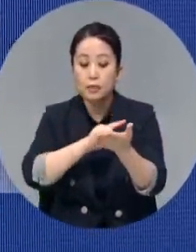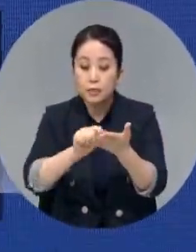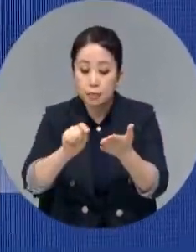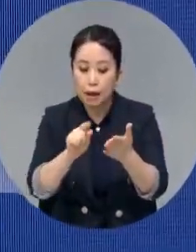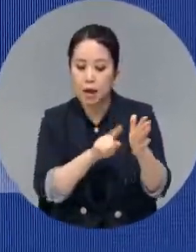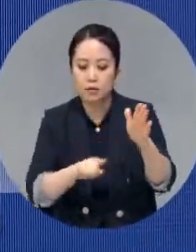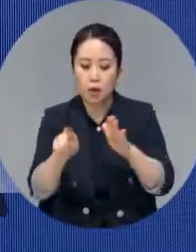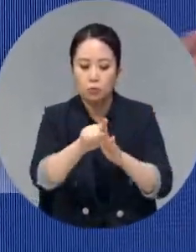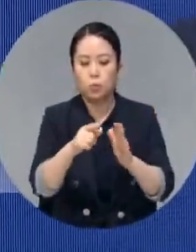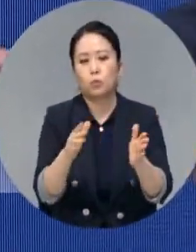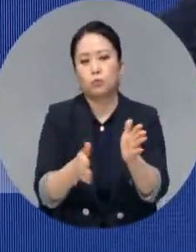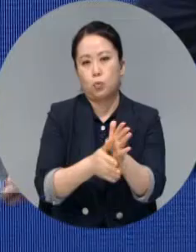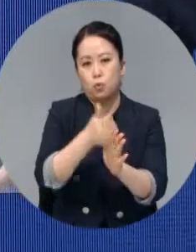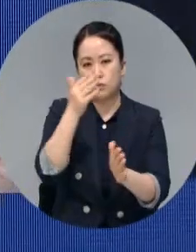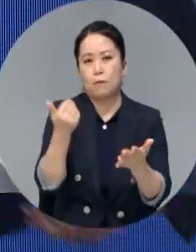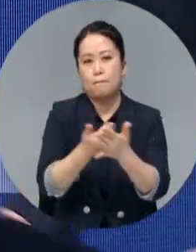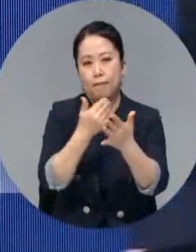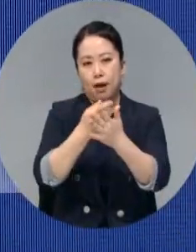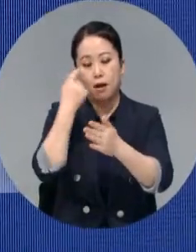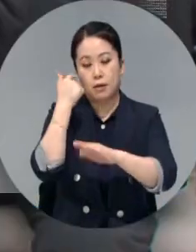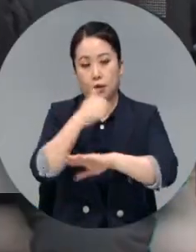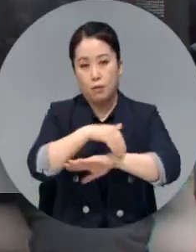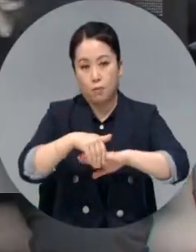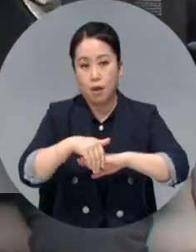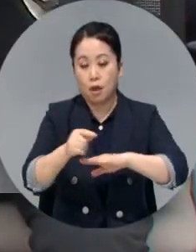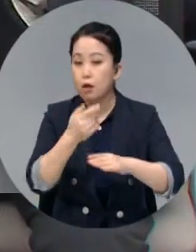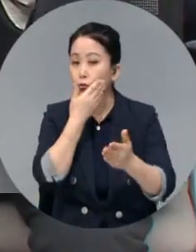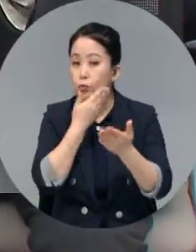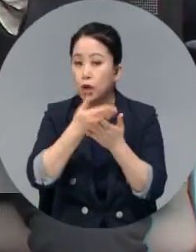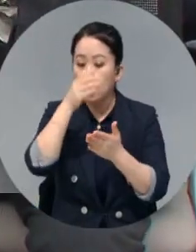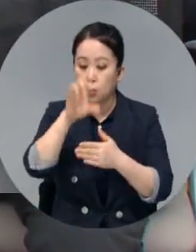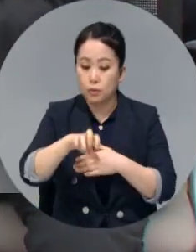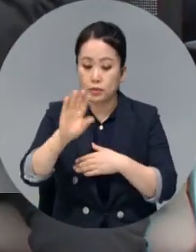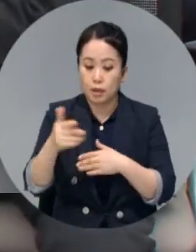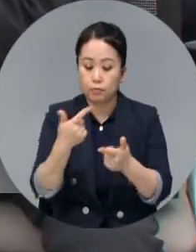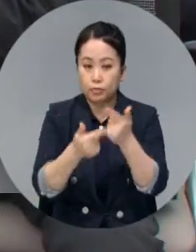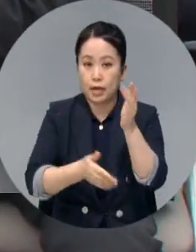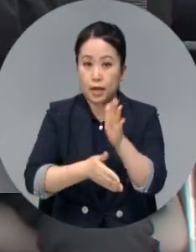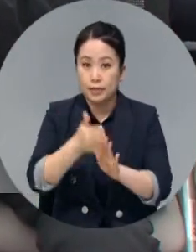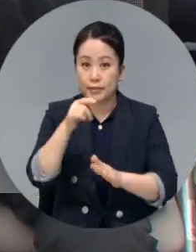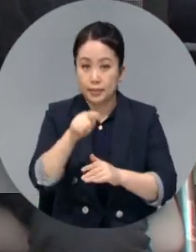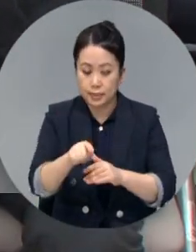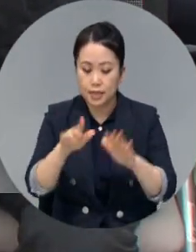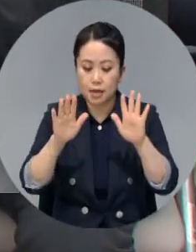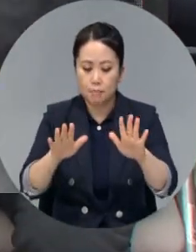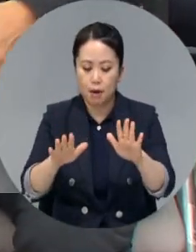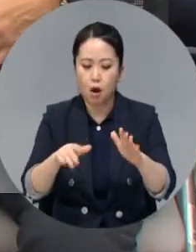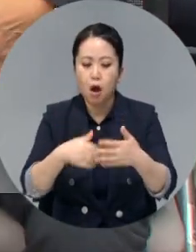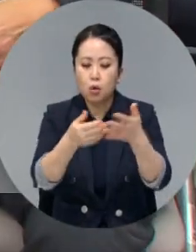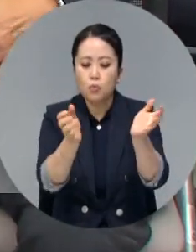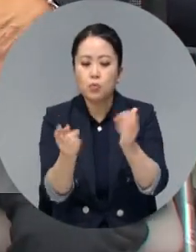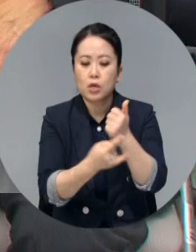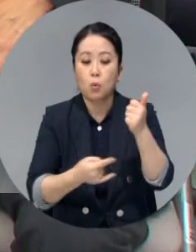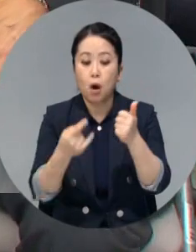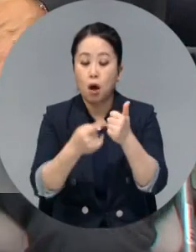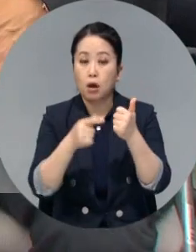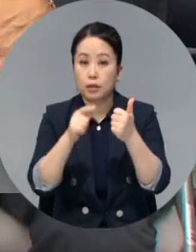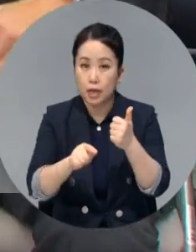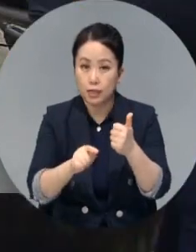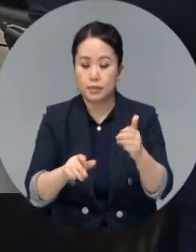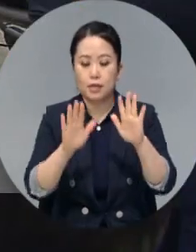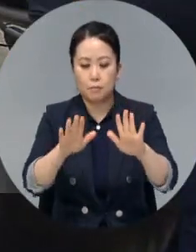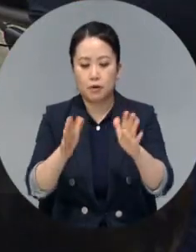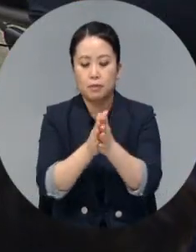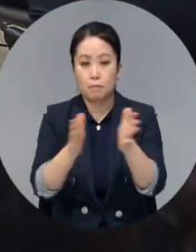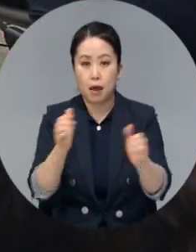계획입니다. 컨트롤타워가 될 부산시 지방시대위원회를 이달 중 출범하고 기회발전특구 지정에 총력을